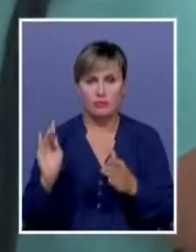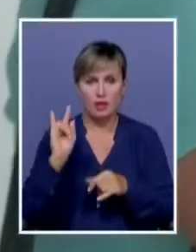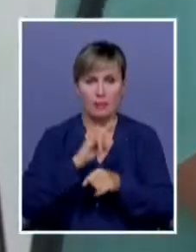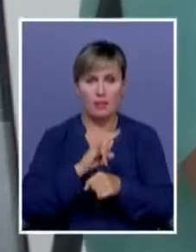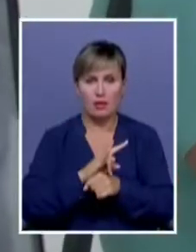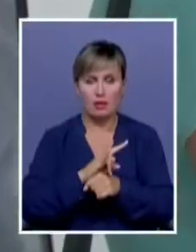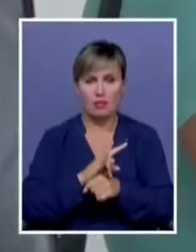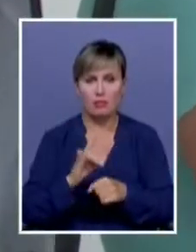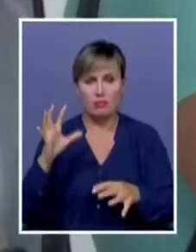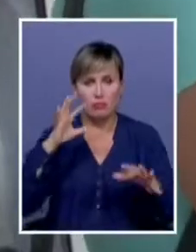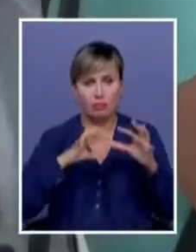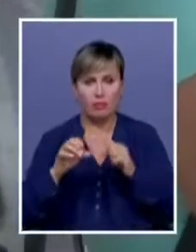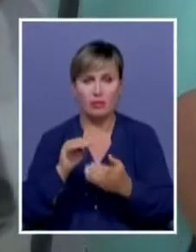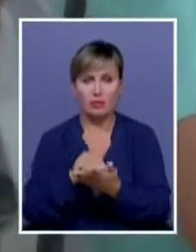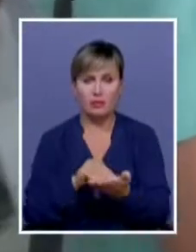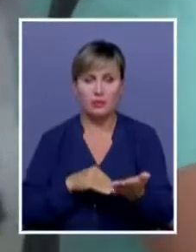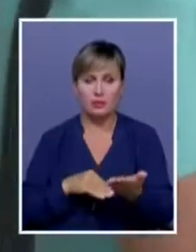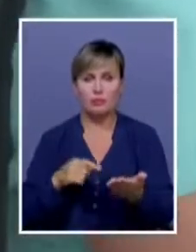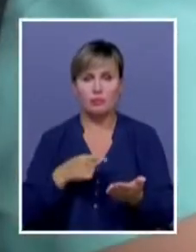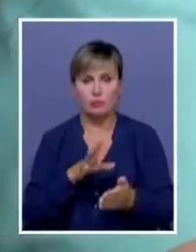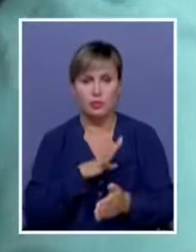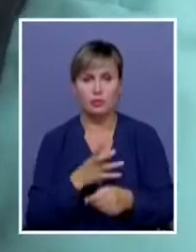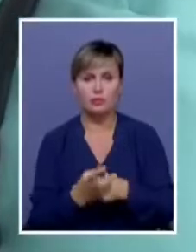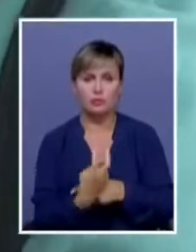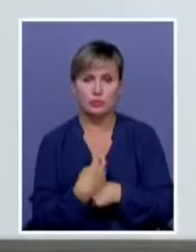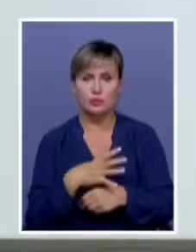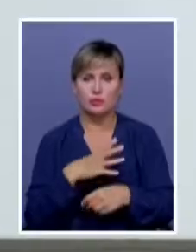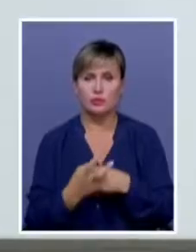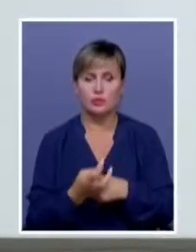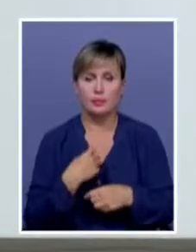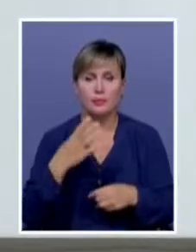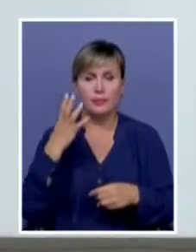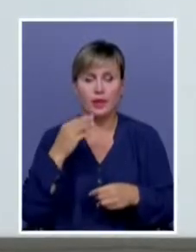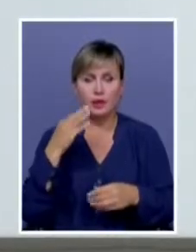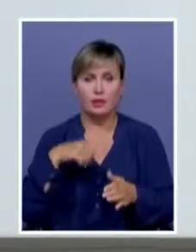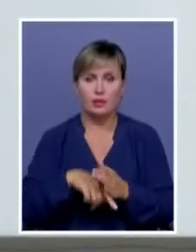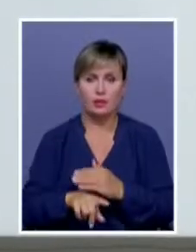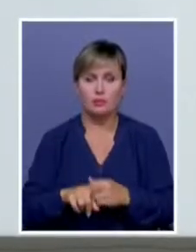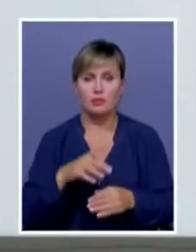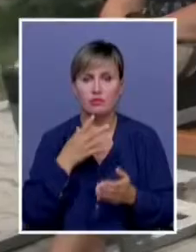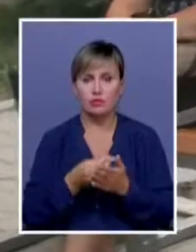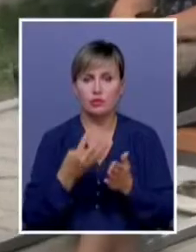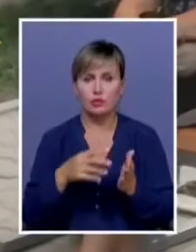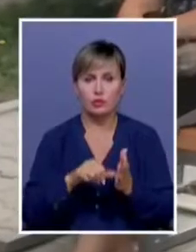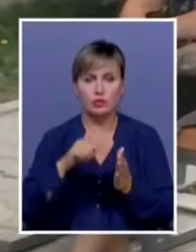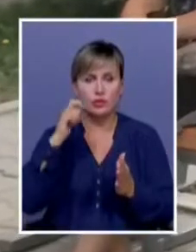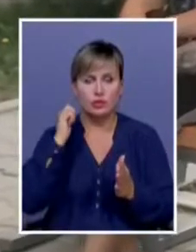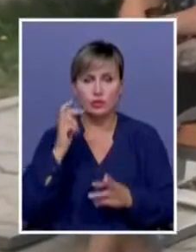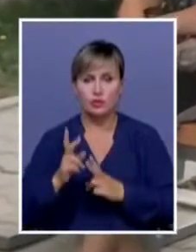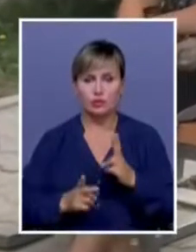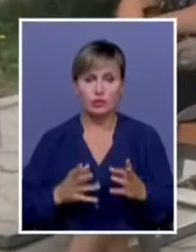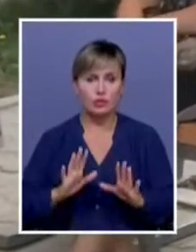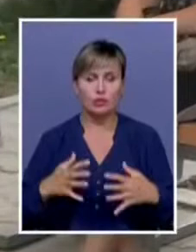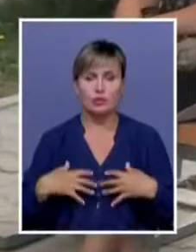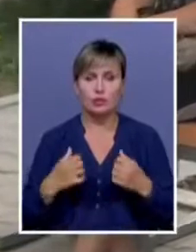и писать, что процедура там или что-то проведено? Алматинка Ольга Цифров своей 46 на здоровье не жалуется. Но